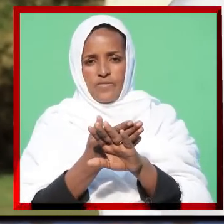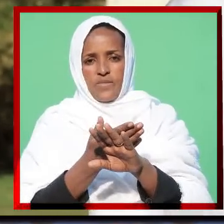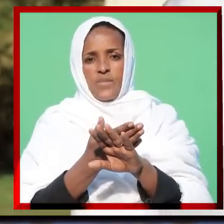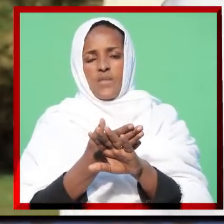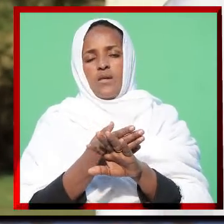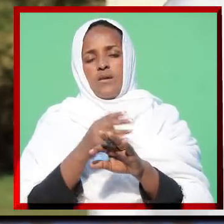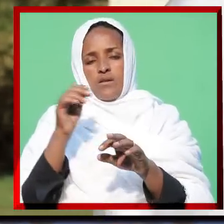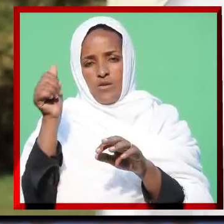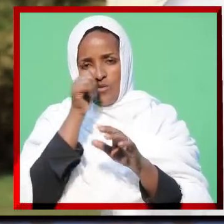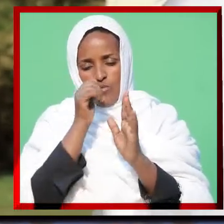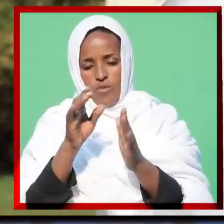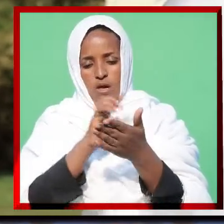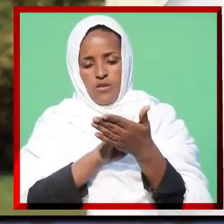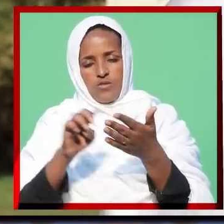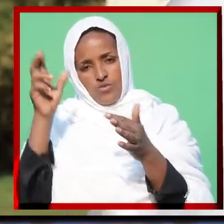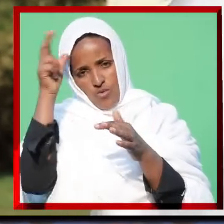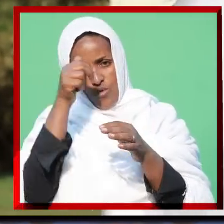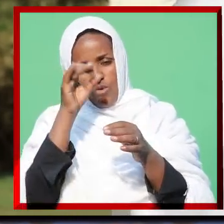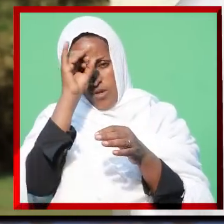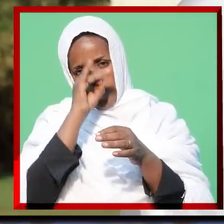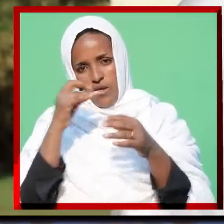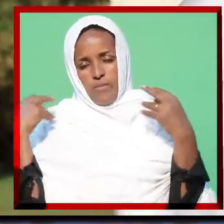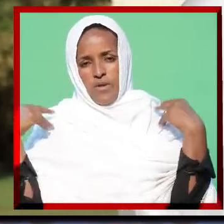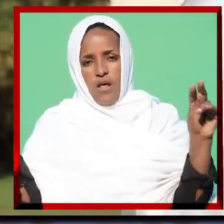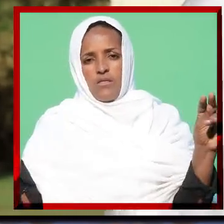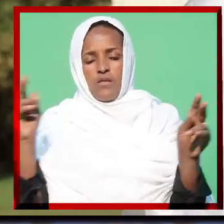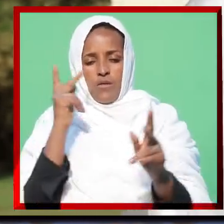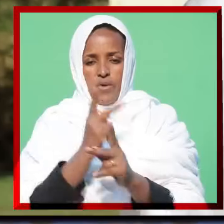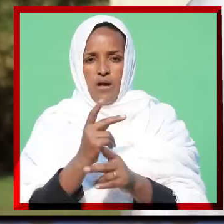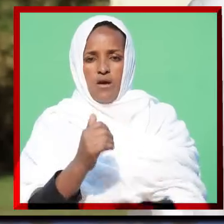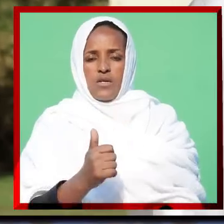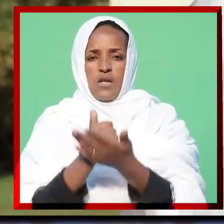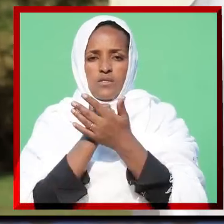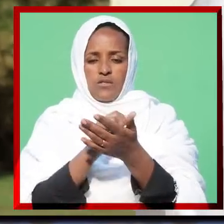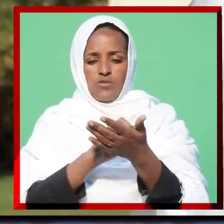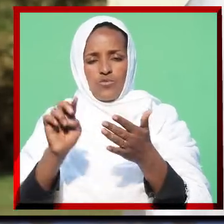አማላጅነት የገበዘ ኢትዮጵያ የቅዱስ ጊዮርጊስ የሊቀ መላእክት የቅዱስ ሚካኤል